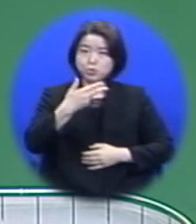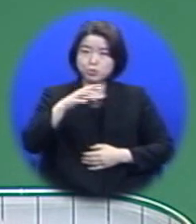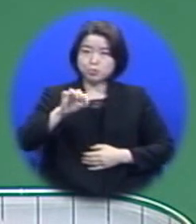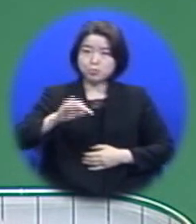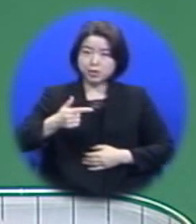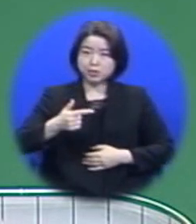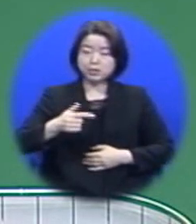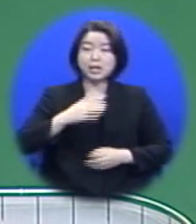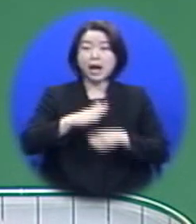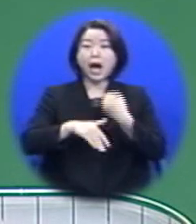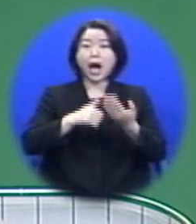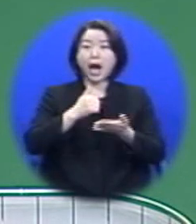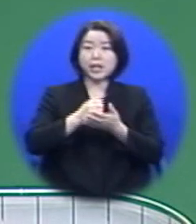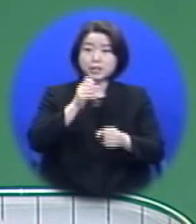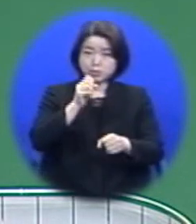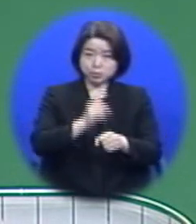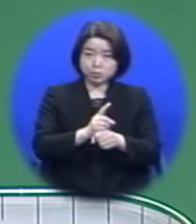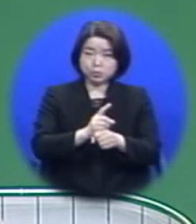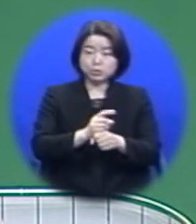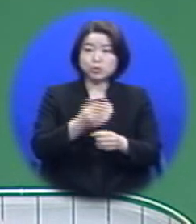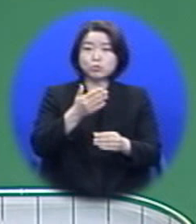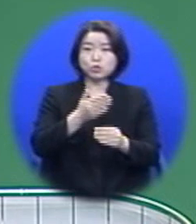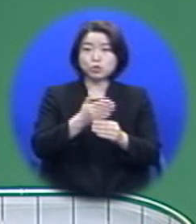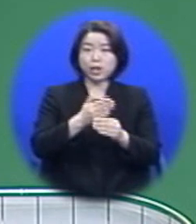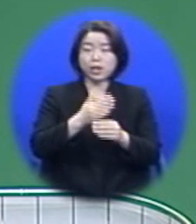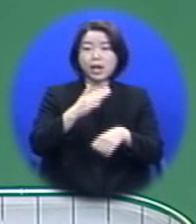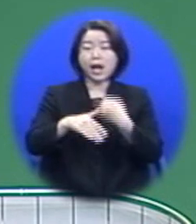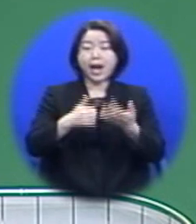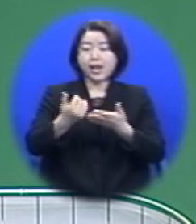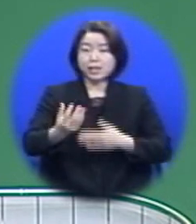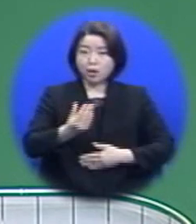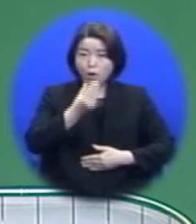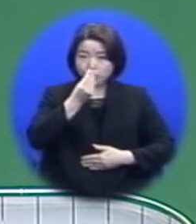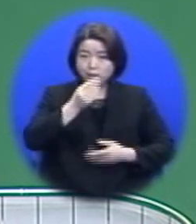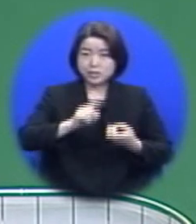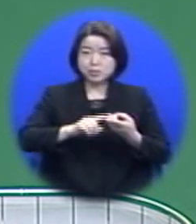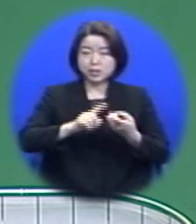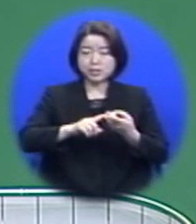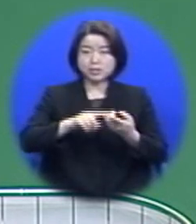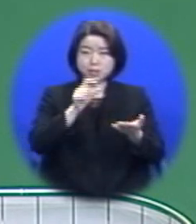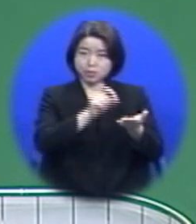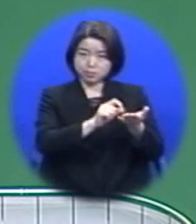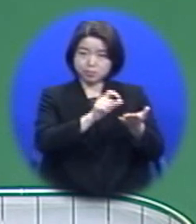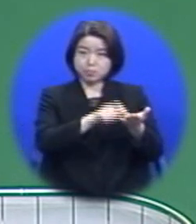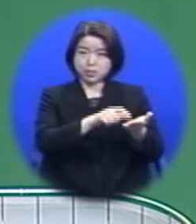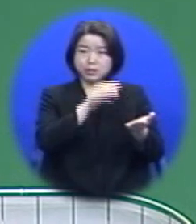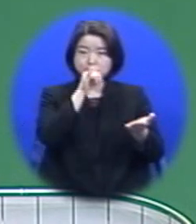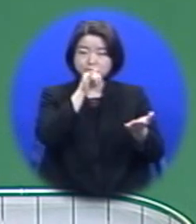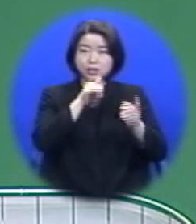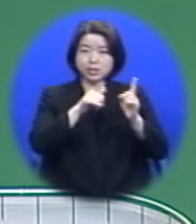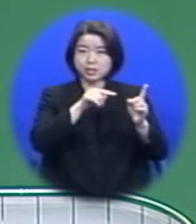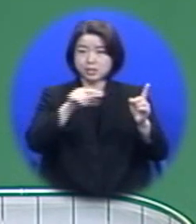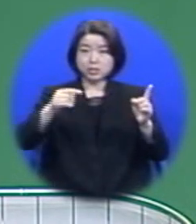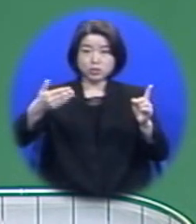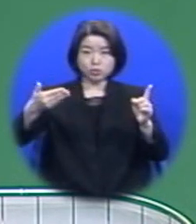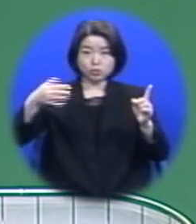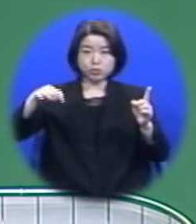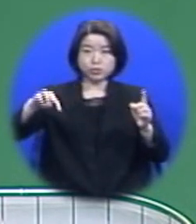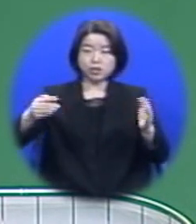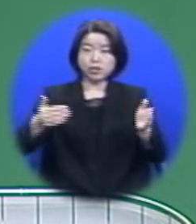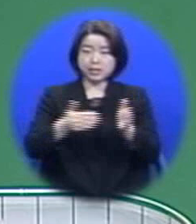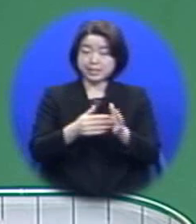중에 하나님의 거룩하심에 대해서 말씀하고 있습니다 1절에서 9절지 비교적 짧은